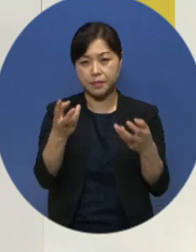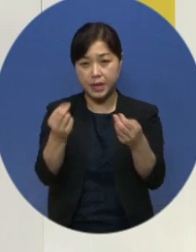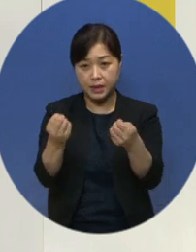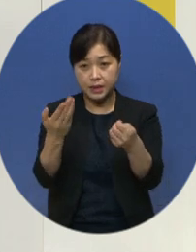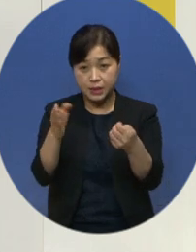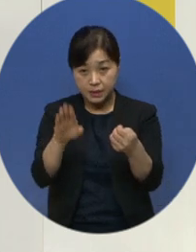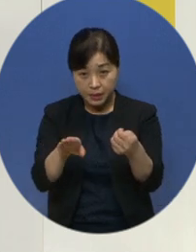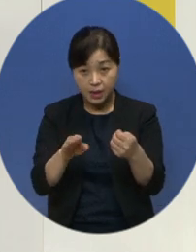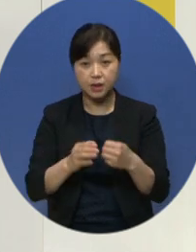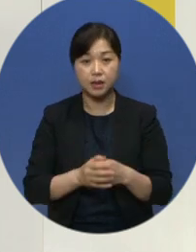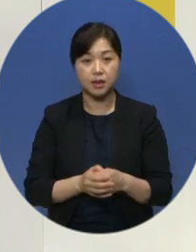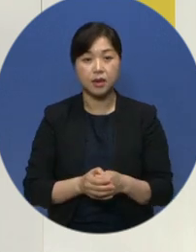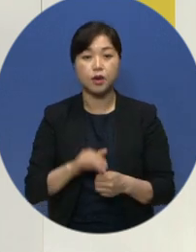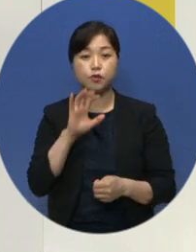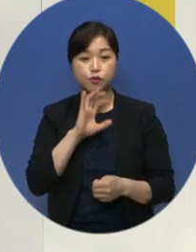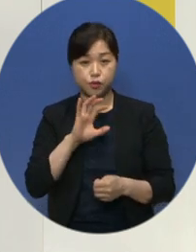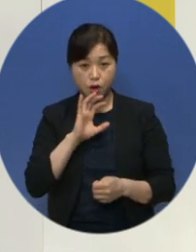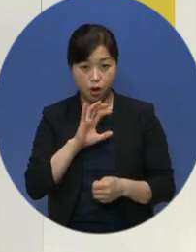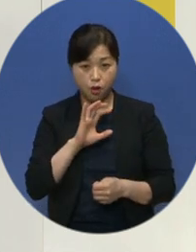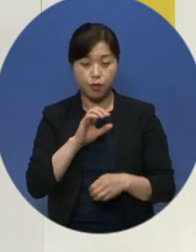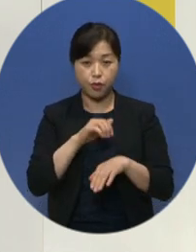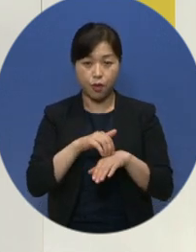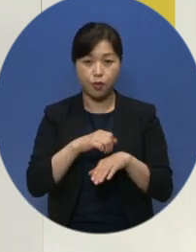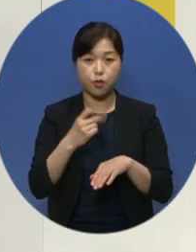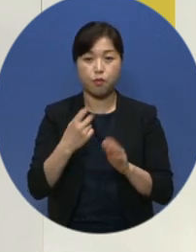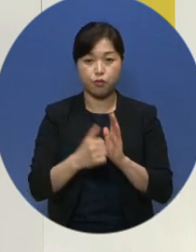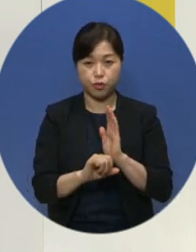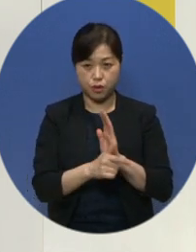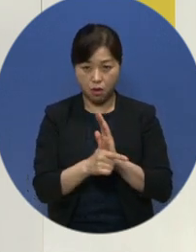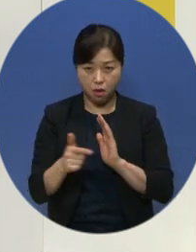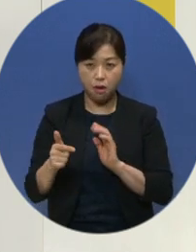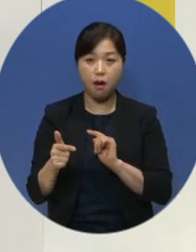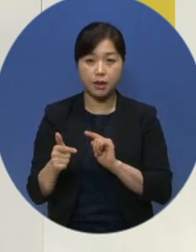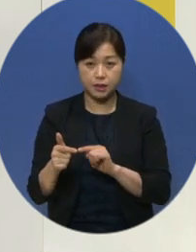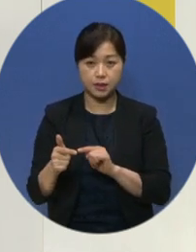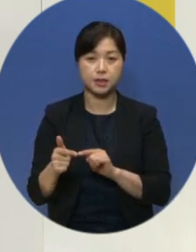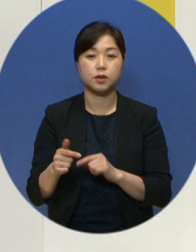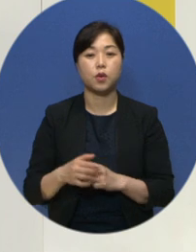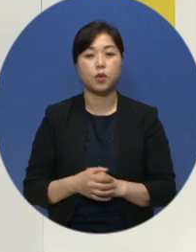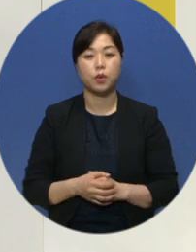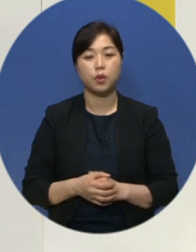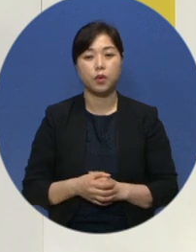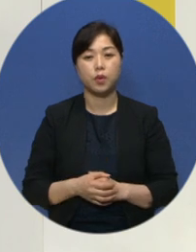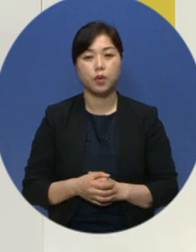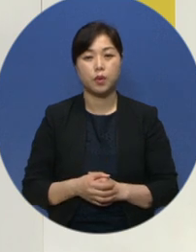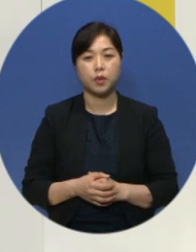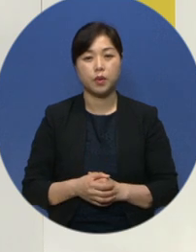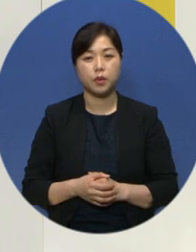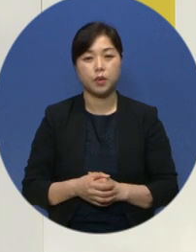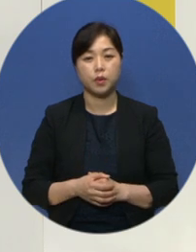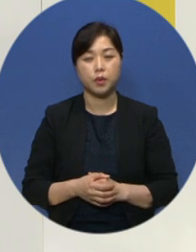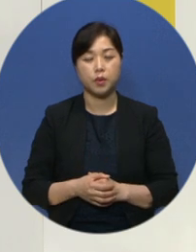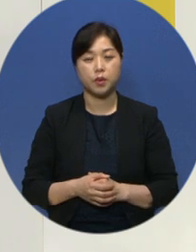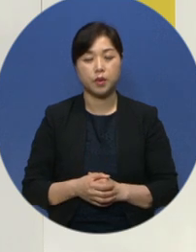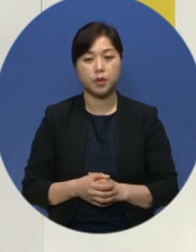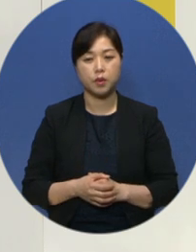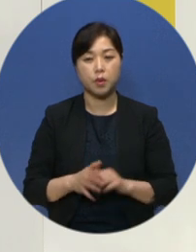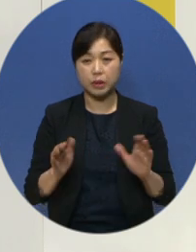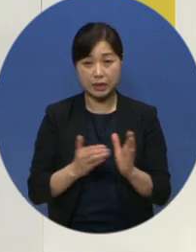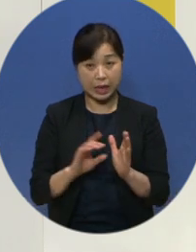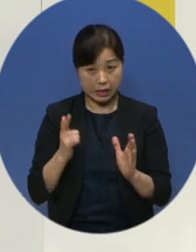훈련이 라든지 이런 이제 그 기자재 라든지 이런 것에도 어 내년까지 이제 또 연장을 해서